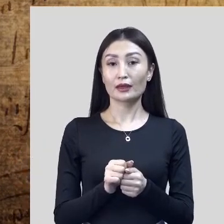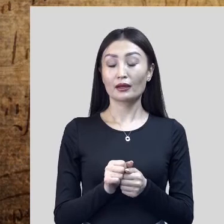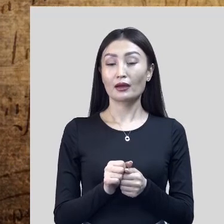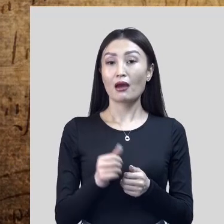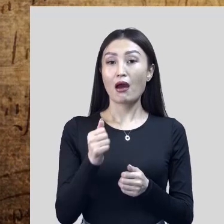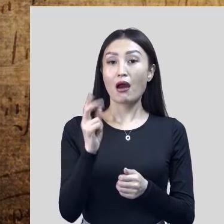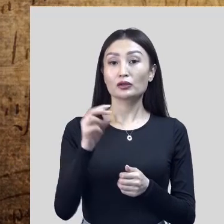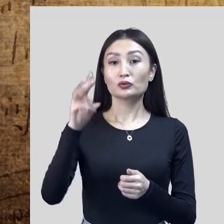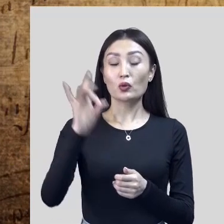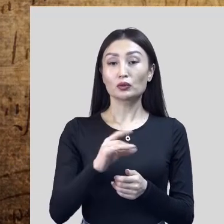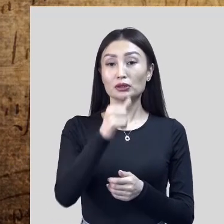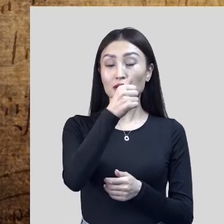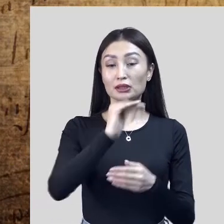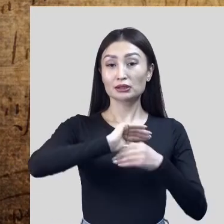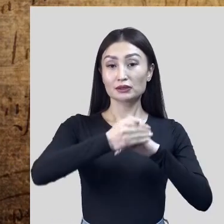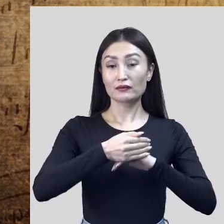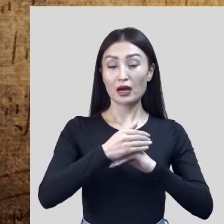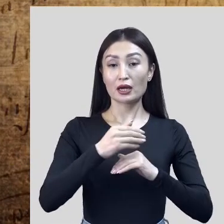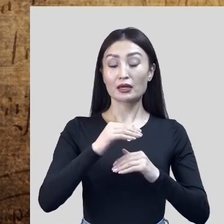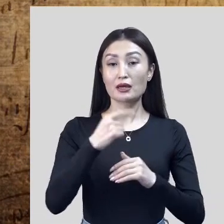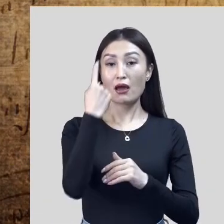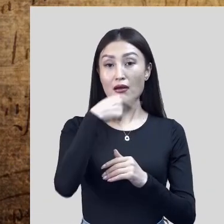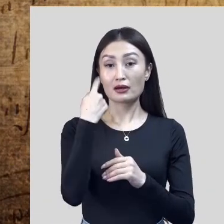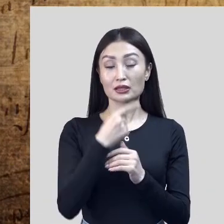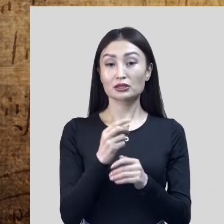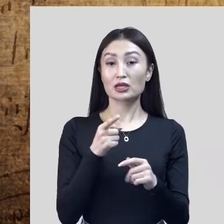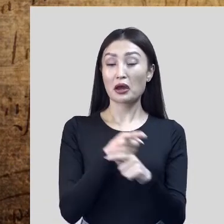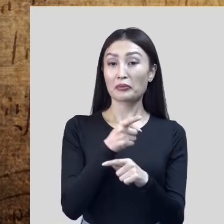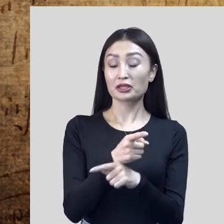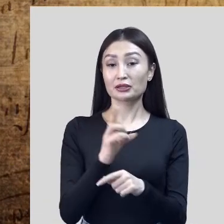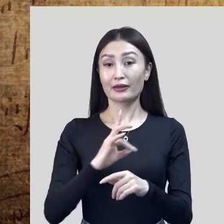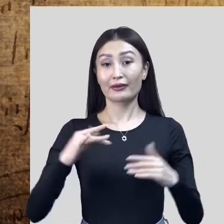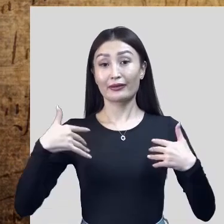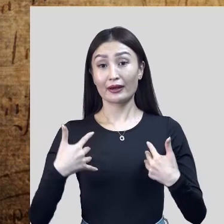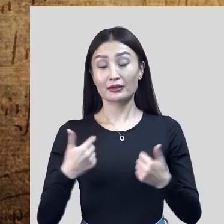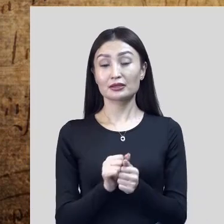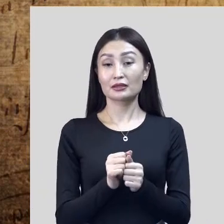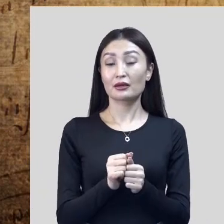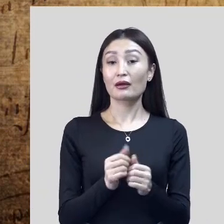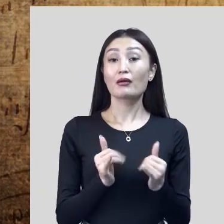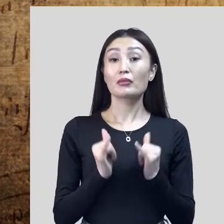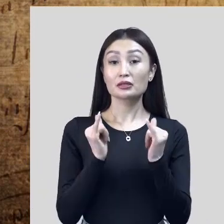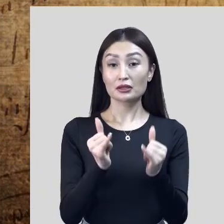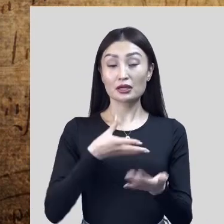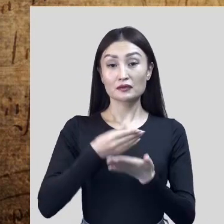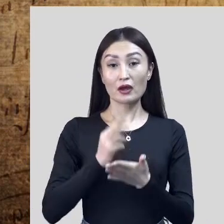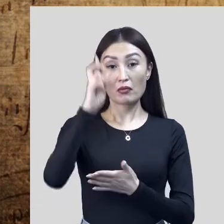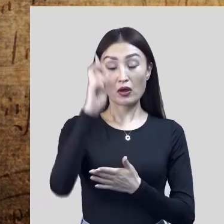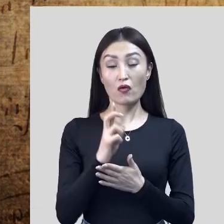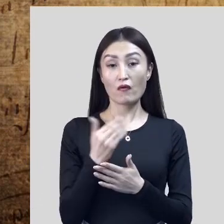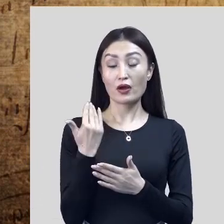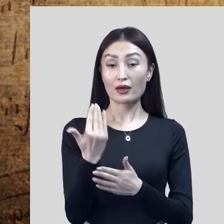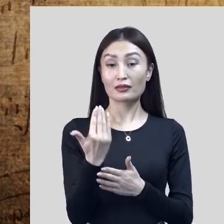Примечательно, что актеры скрывали свои лица под масками, которые делились на комические и трагические. Трепетно почитая своих богов,